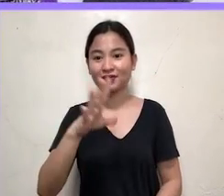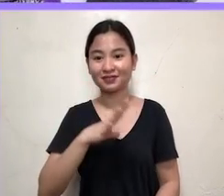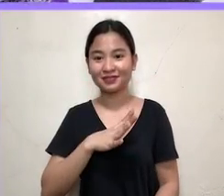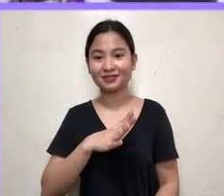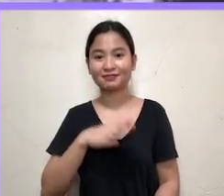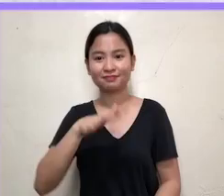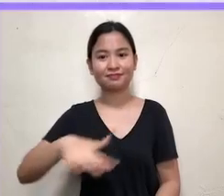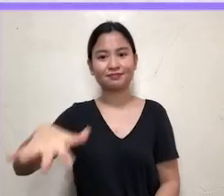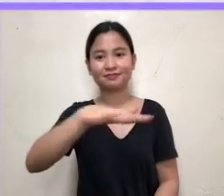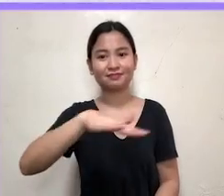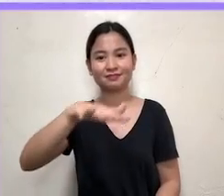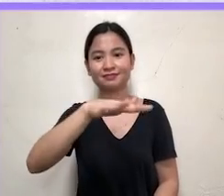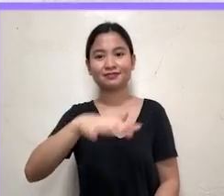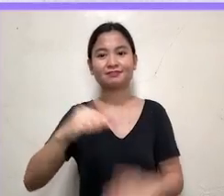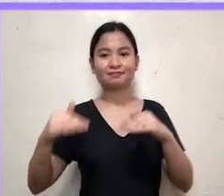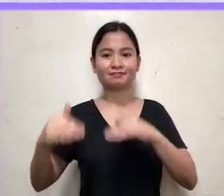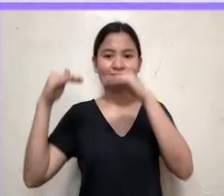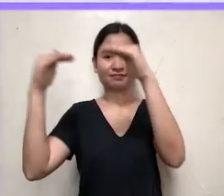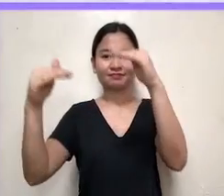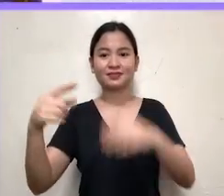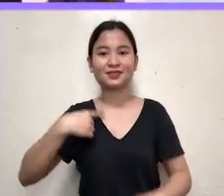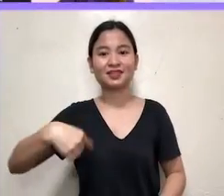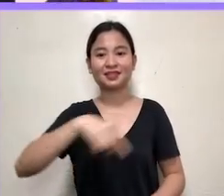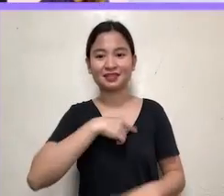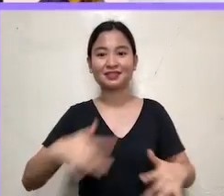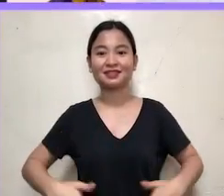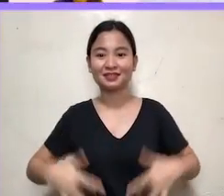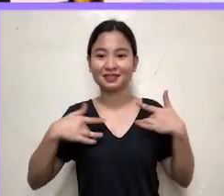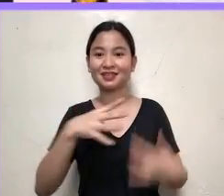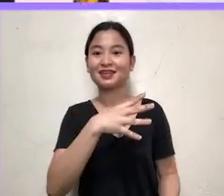botong makakababaihan ang mag-aangat sa ating buhay at bayan.